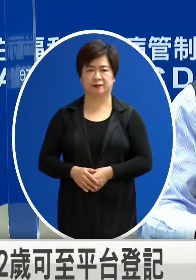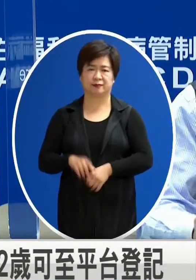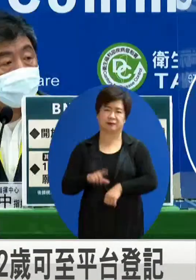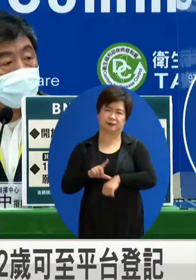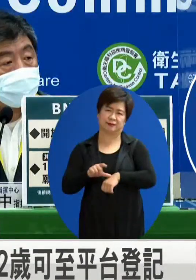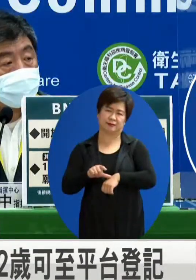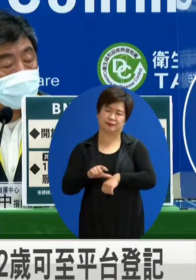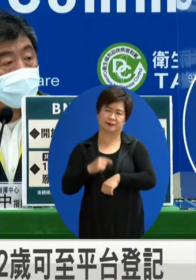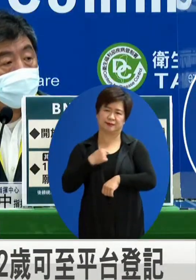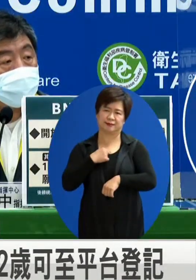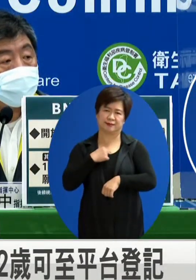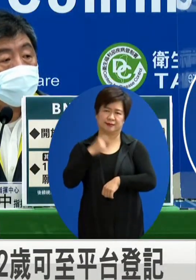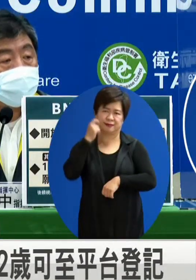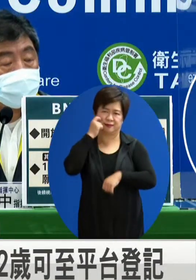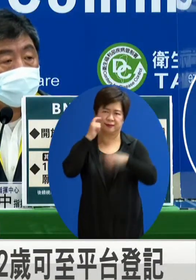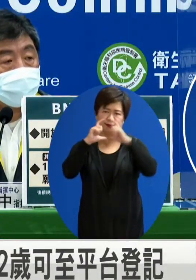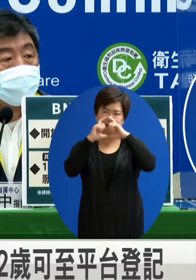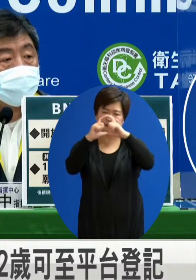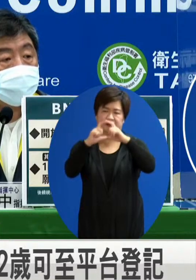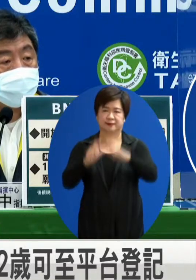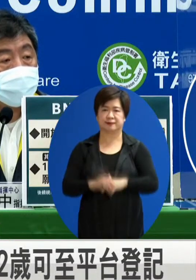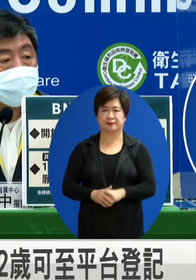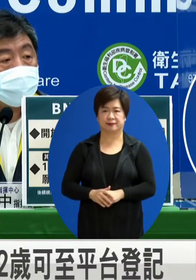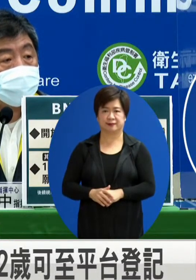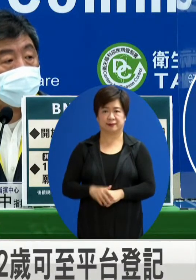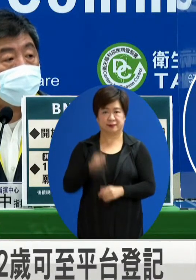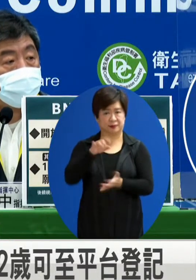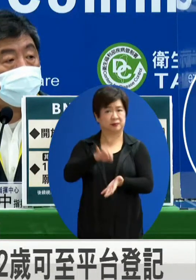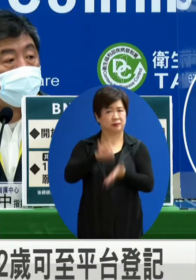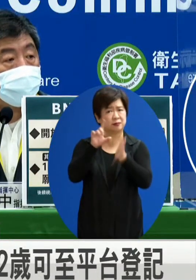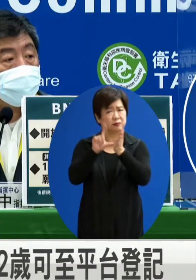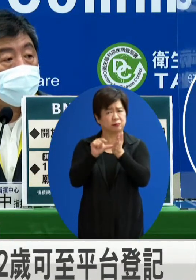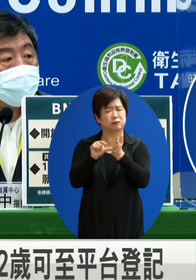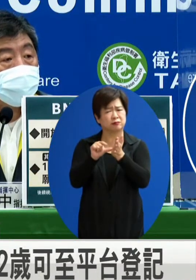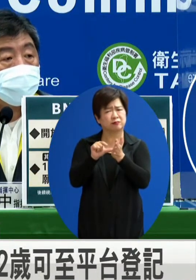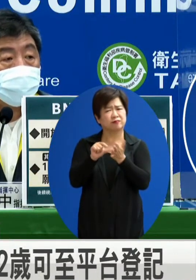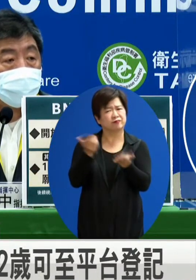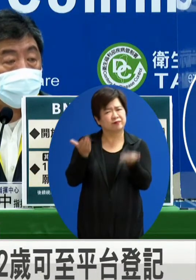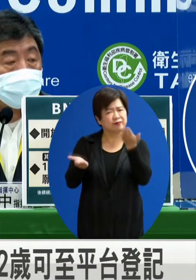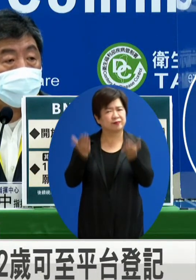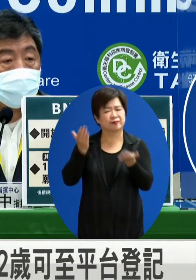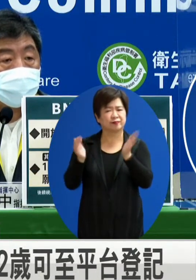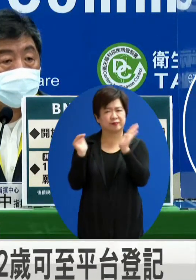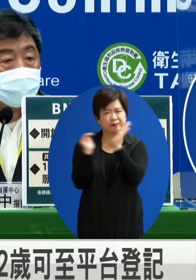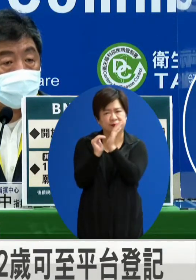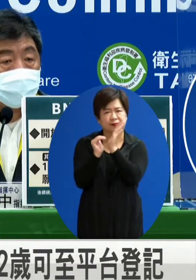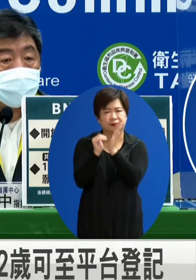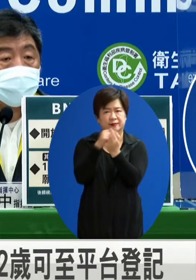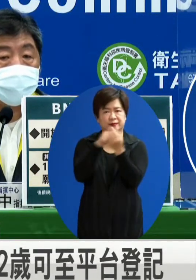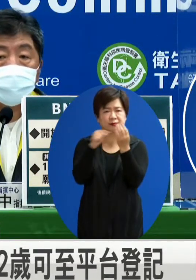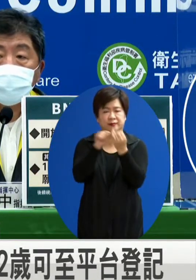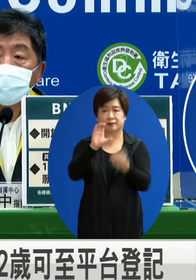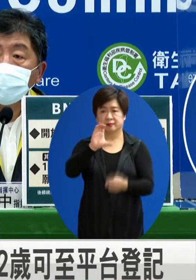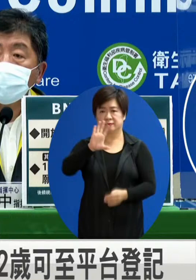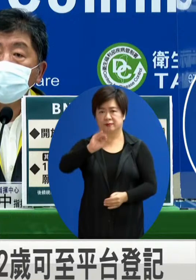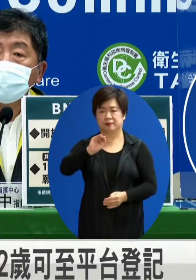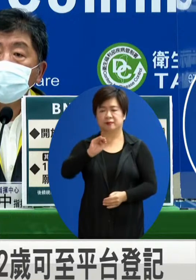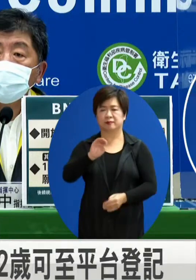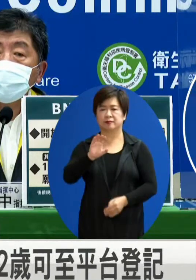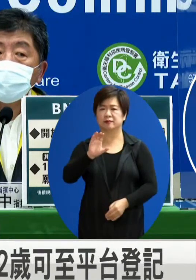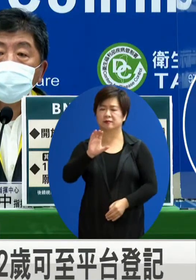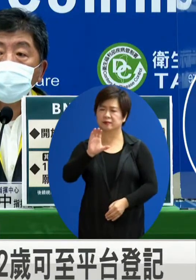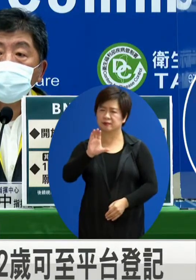时间我真的没有办法掌握了，不过他讲的那个时间是很接近的，好，那货量大概就是90几万。